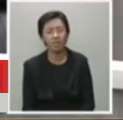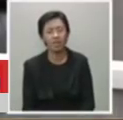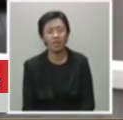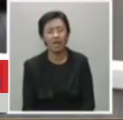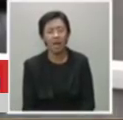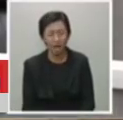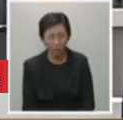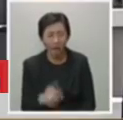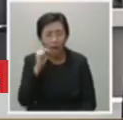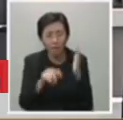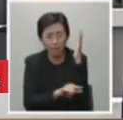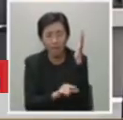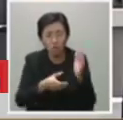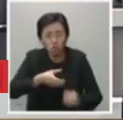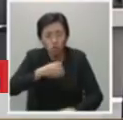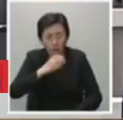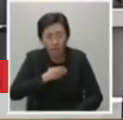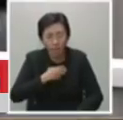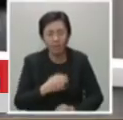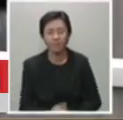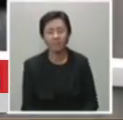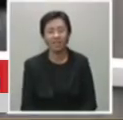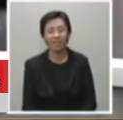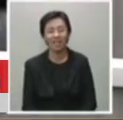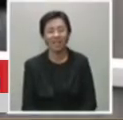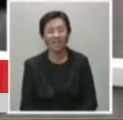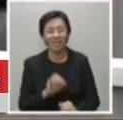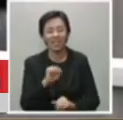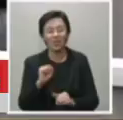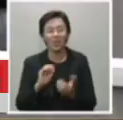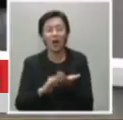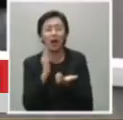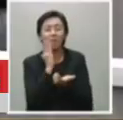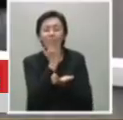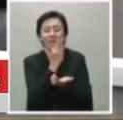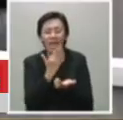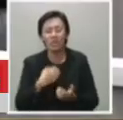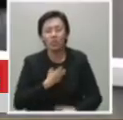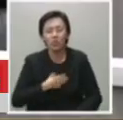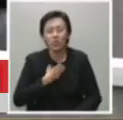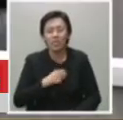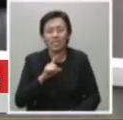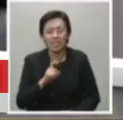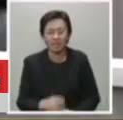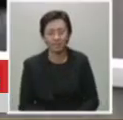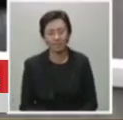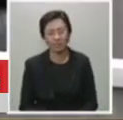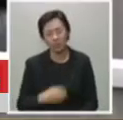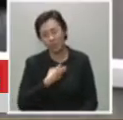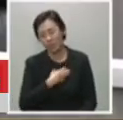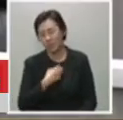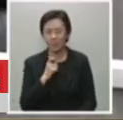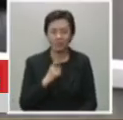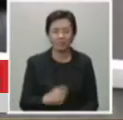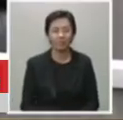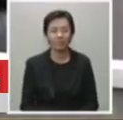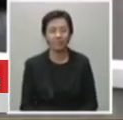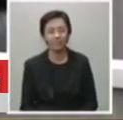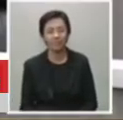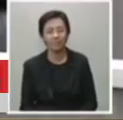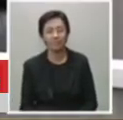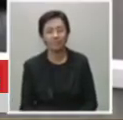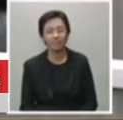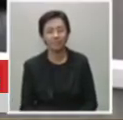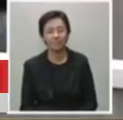ไหมพี ่ผู้แทนคอสเมติก ท่านจิรายุครับ อารมณ์เสียวิทย ์ท่านนิโรธปิ